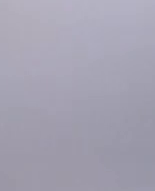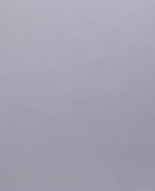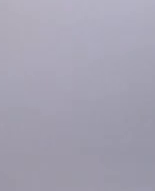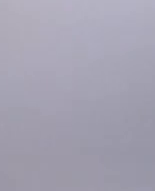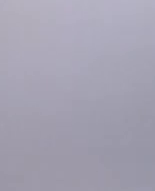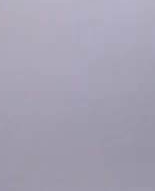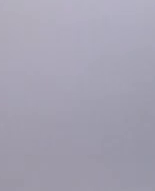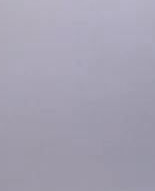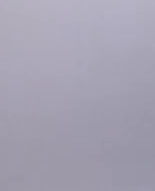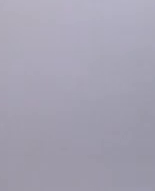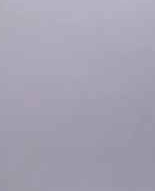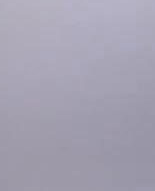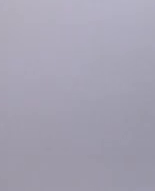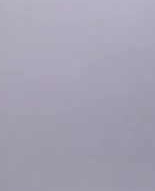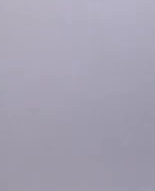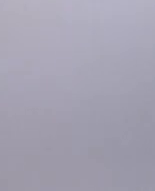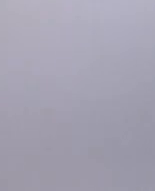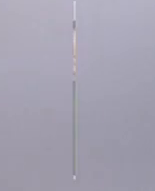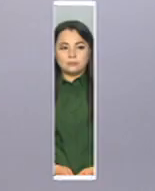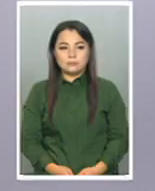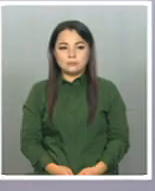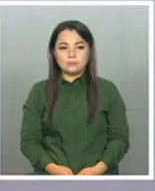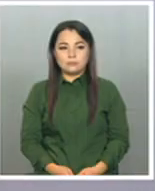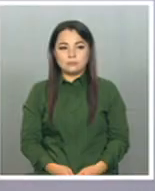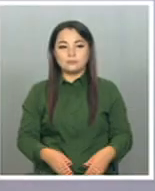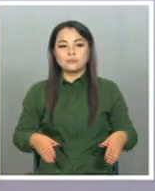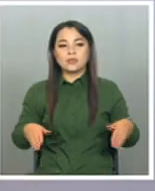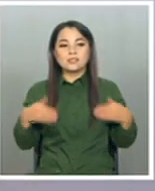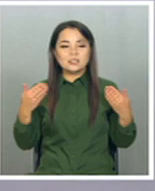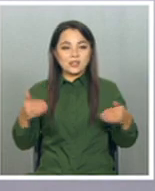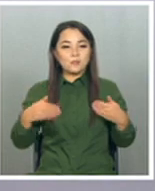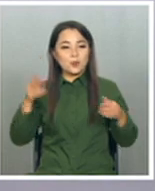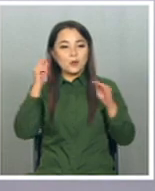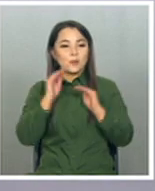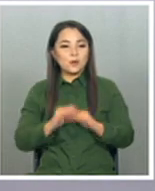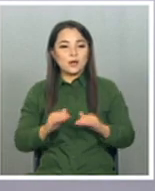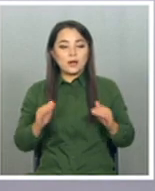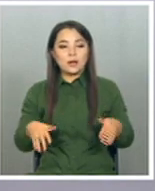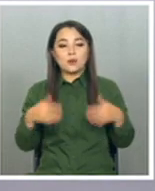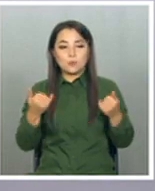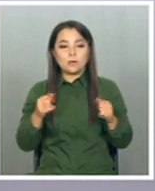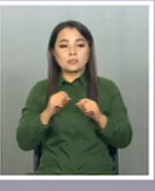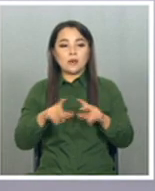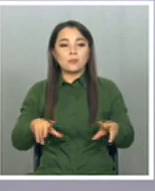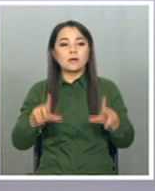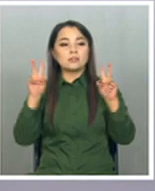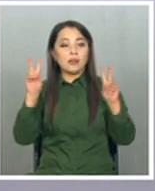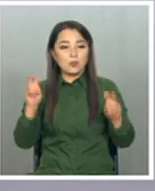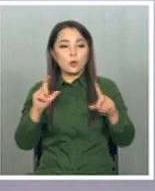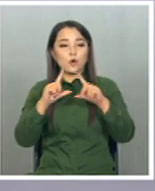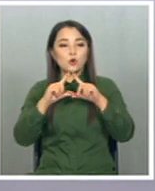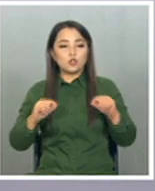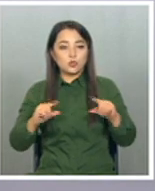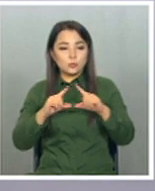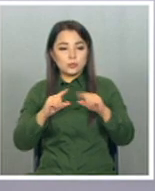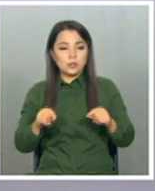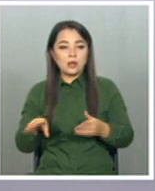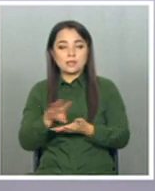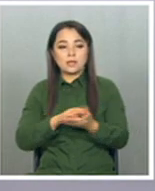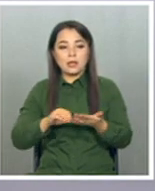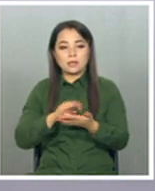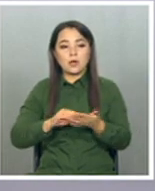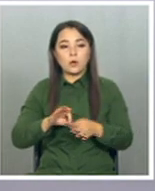Сәлеметсіздер ме, оқушылар! Бүгінгі сабағымыздың тақырыбы үш бұрыштар. Яғни біз үш бұрыштар тарауын қайталап жатырмыз. Солай